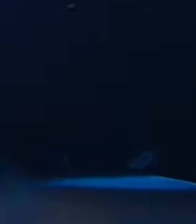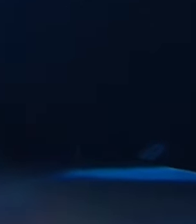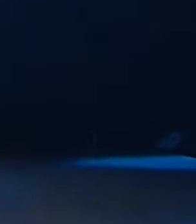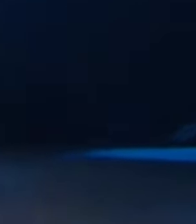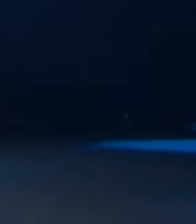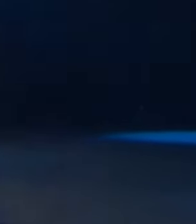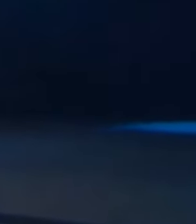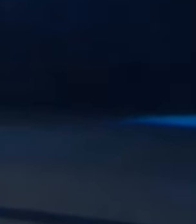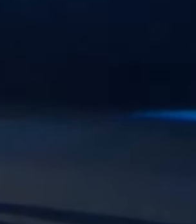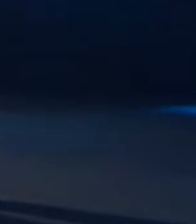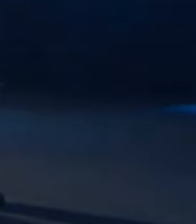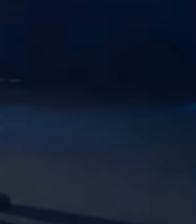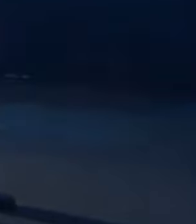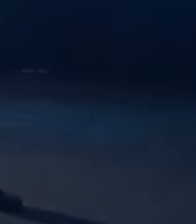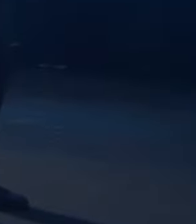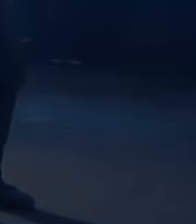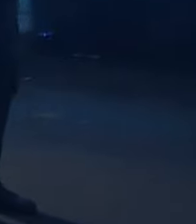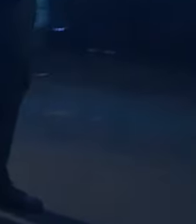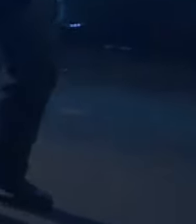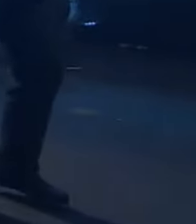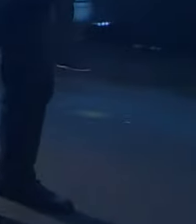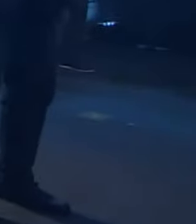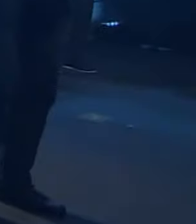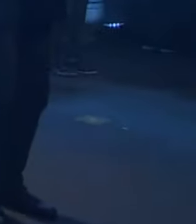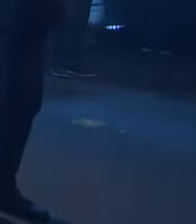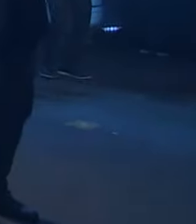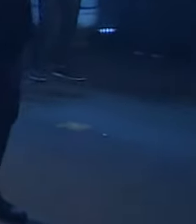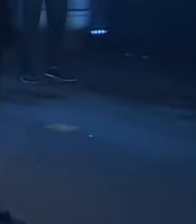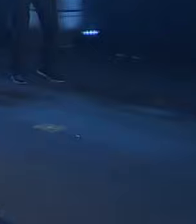일어나라 빛을 발하라